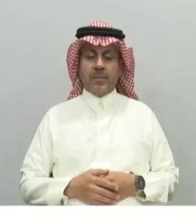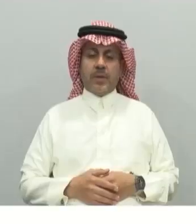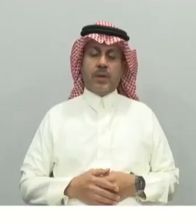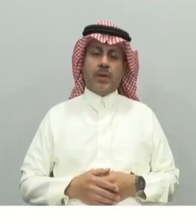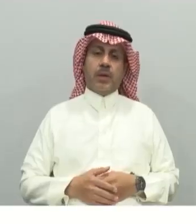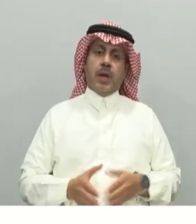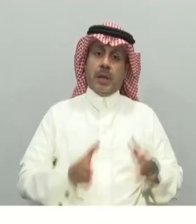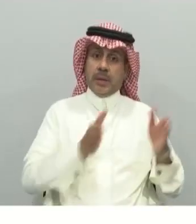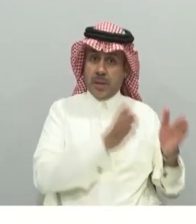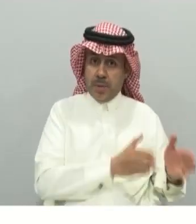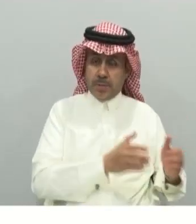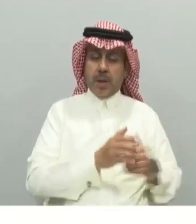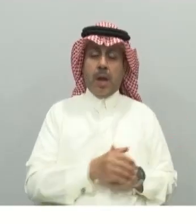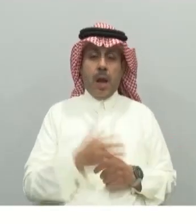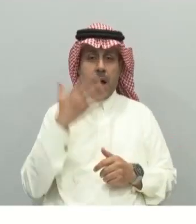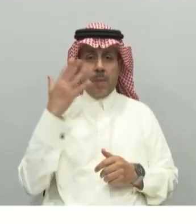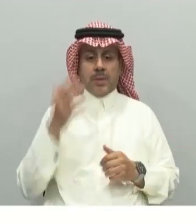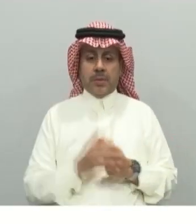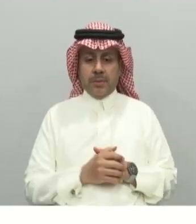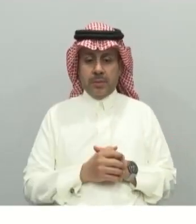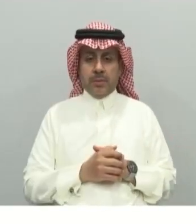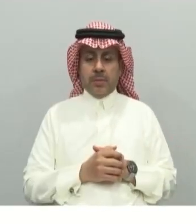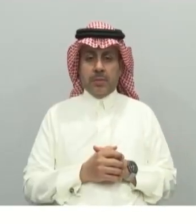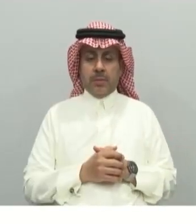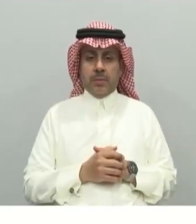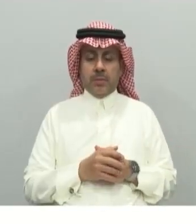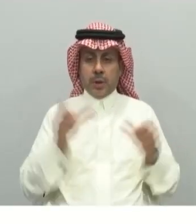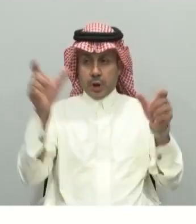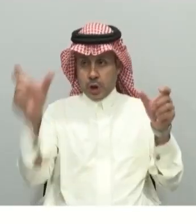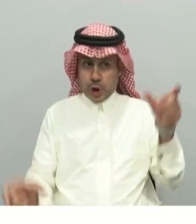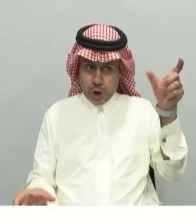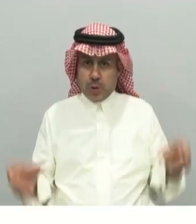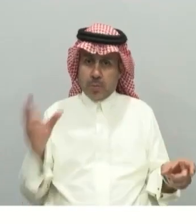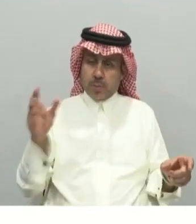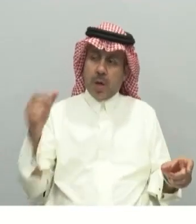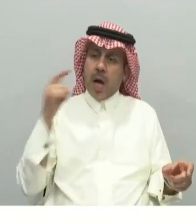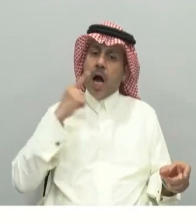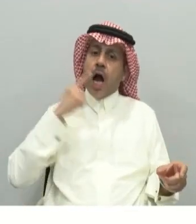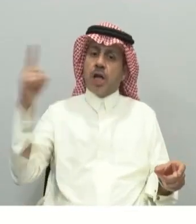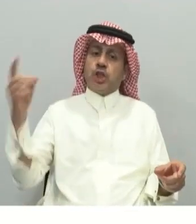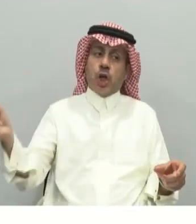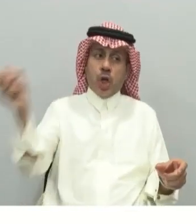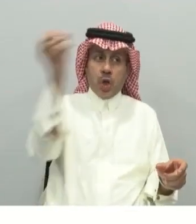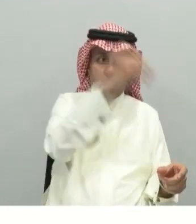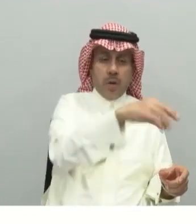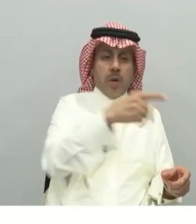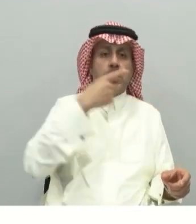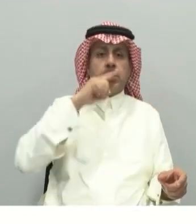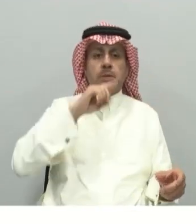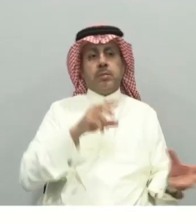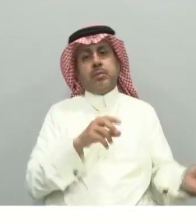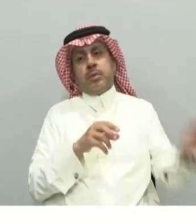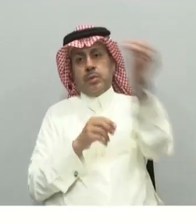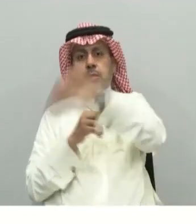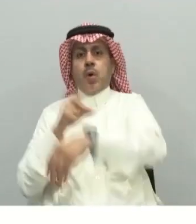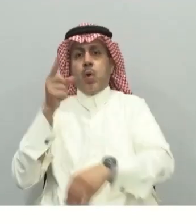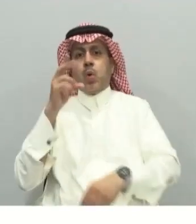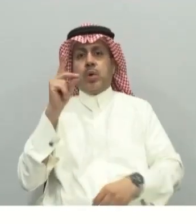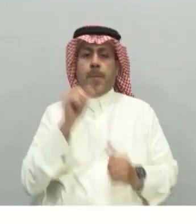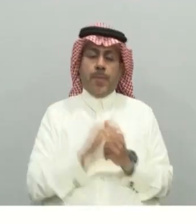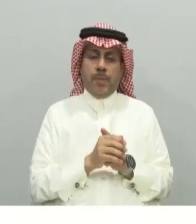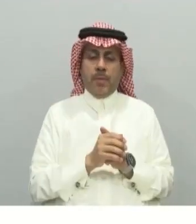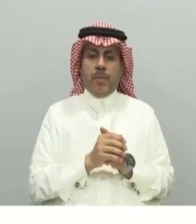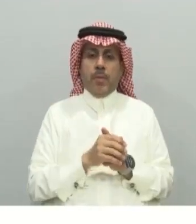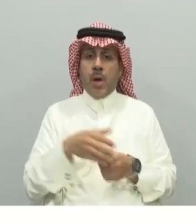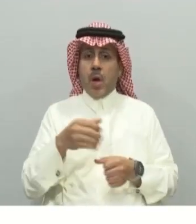الى الذي بعده هو الخامس 10 غرام تمر ب 10 غرام رطب هنا هذه